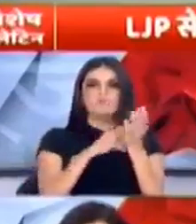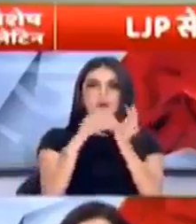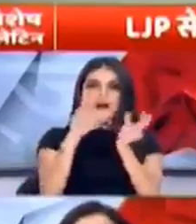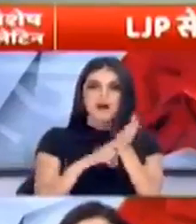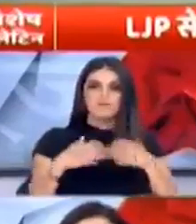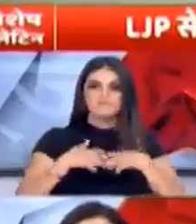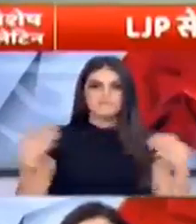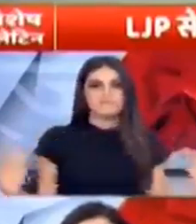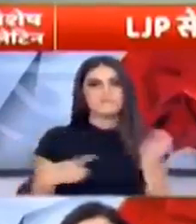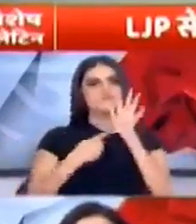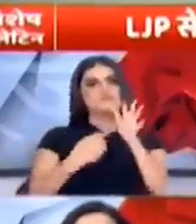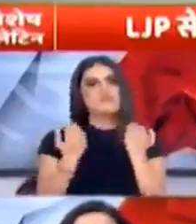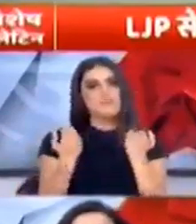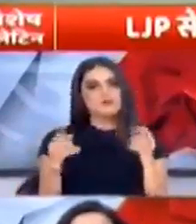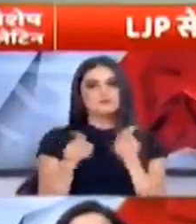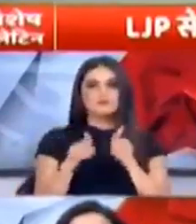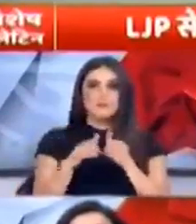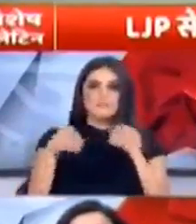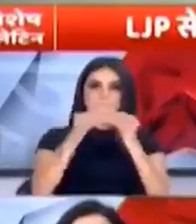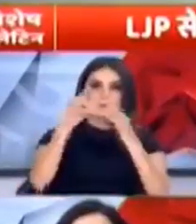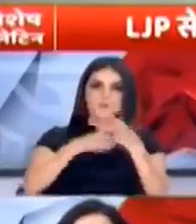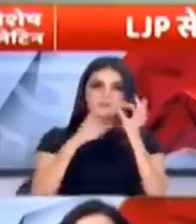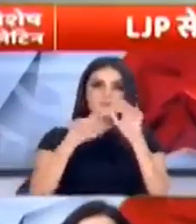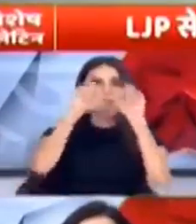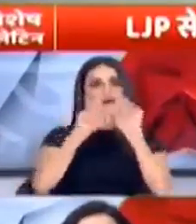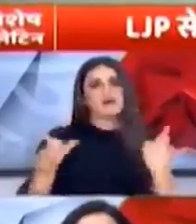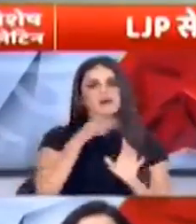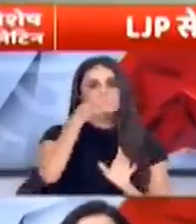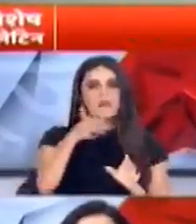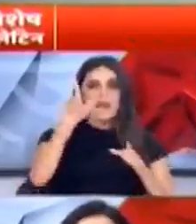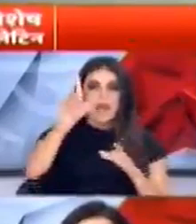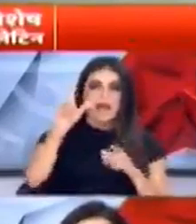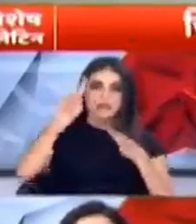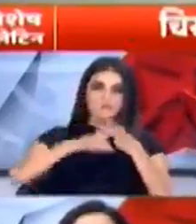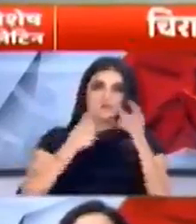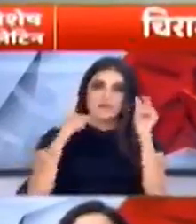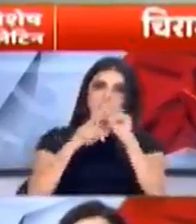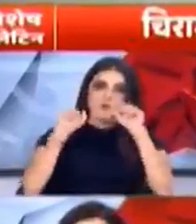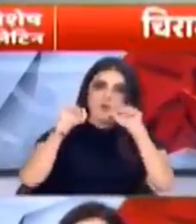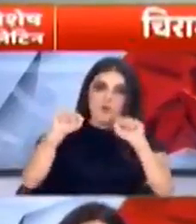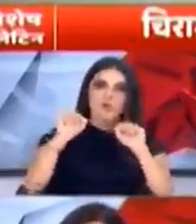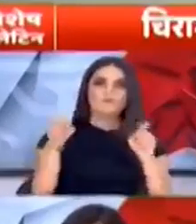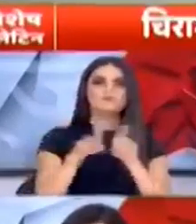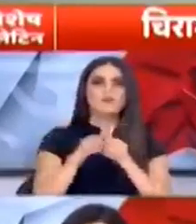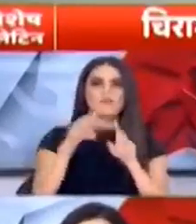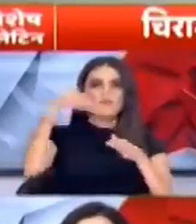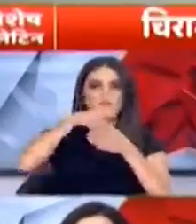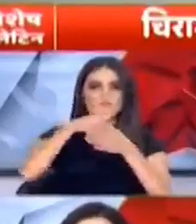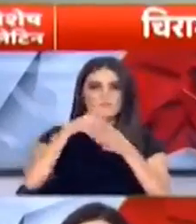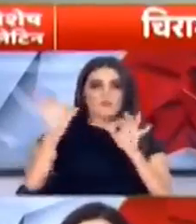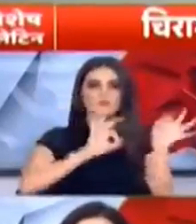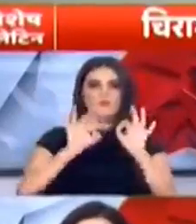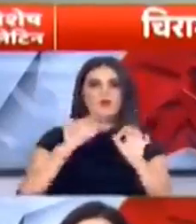चीर कर दिखा सकते हैं। हालांकि बीजेपी साफ कह रही है कि एलजेपी वोट कटवा पार्टी है